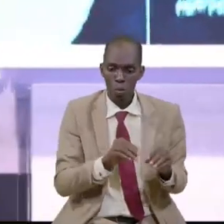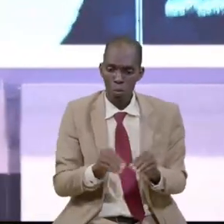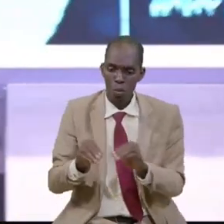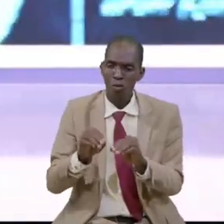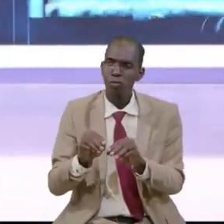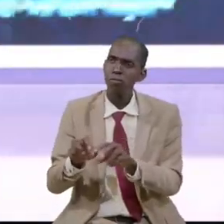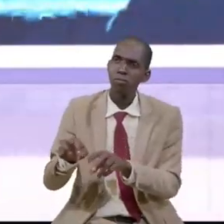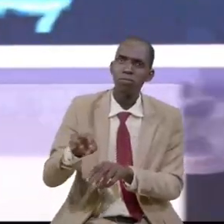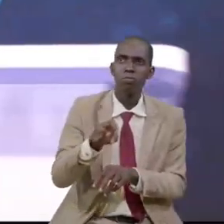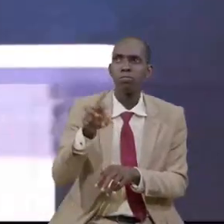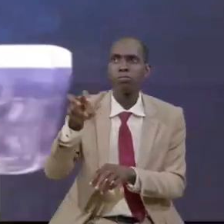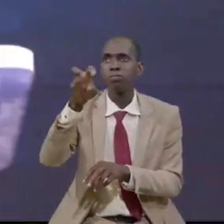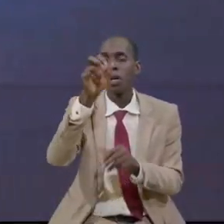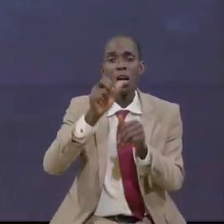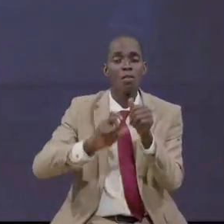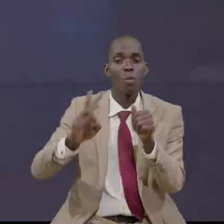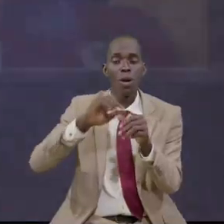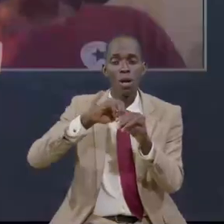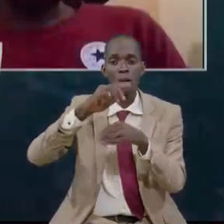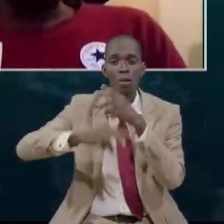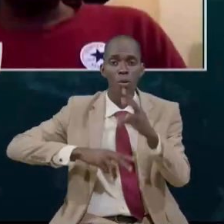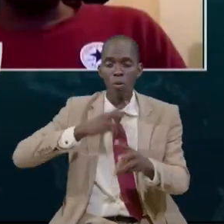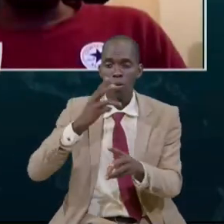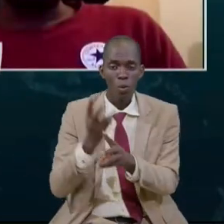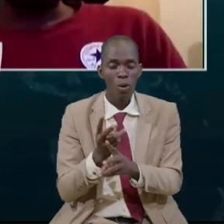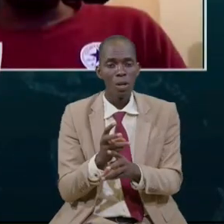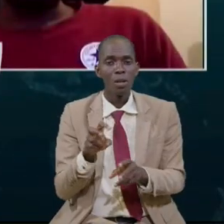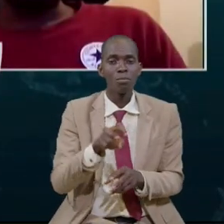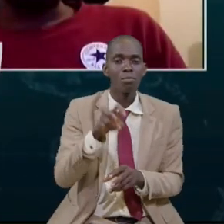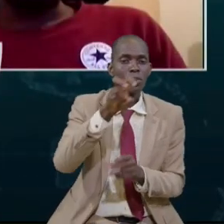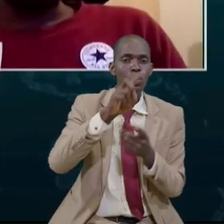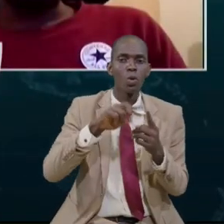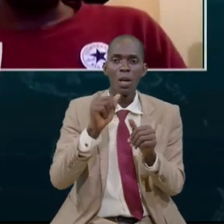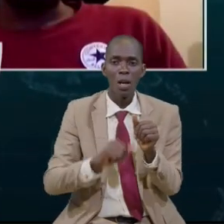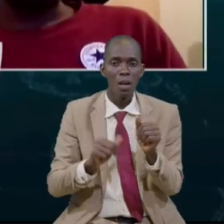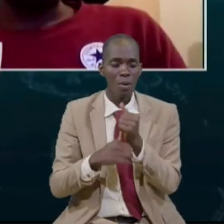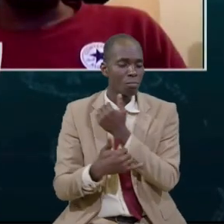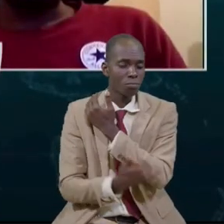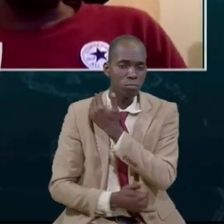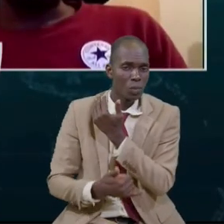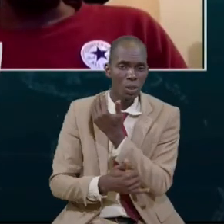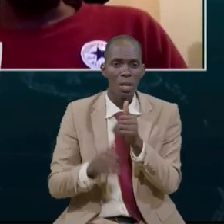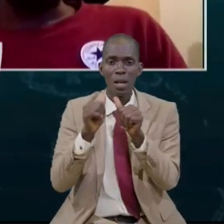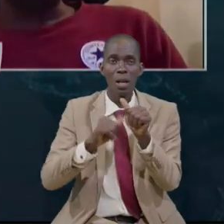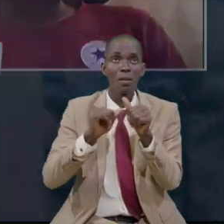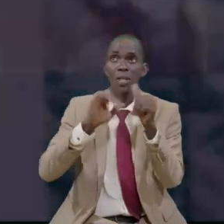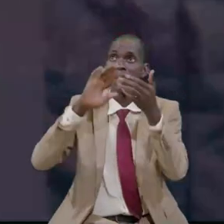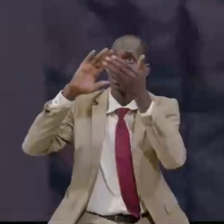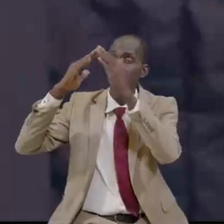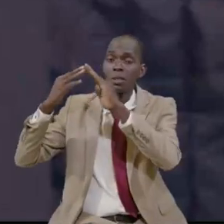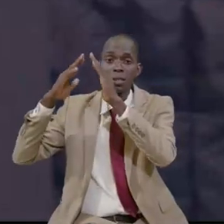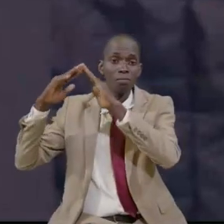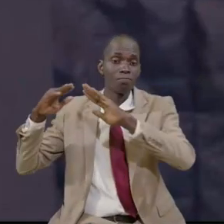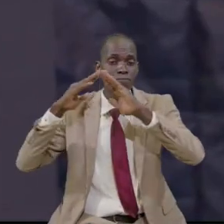qui va vous prendre et circuler partout dans le monde entier, visiter tous les pays de ce monde, c'est